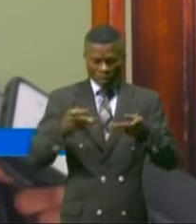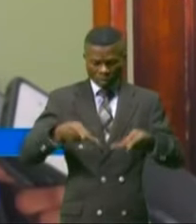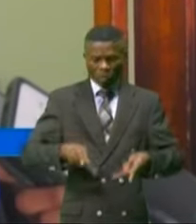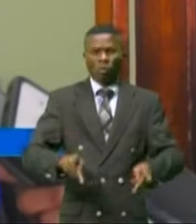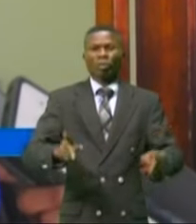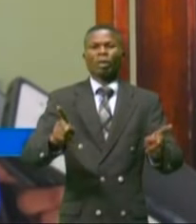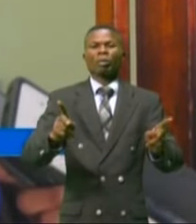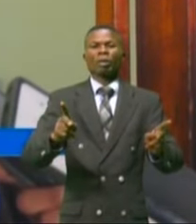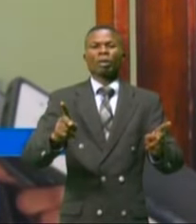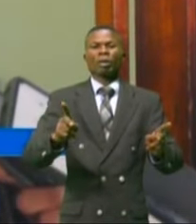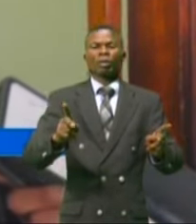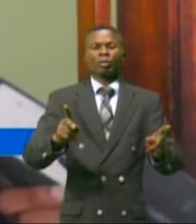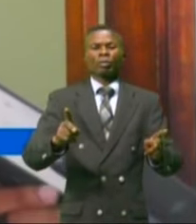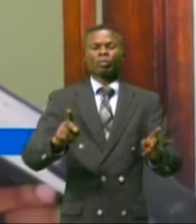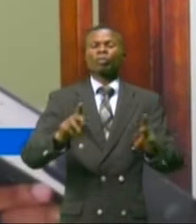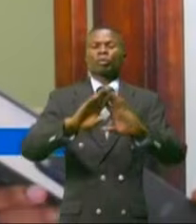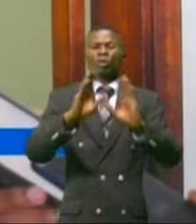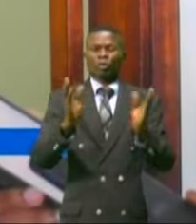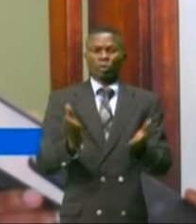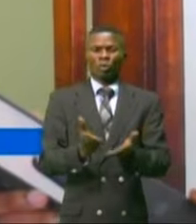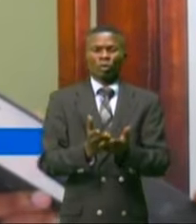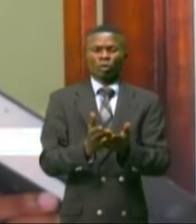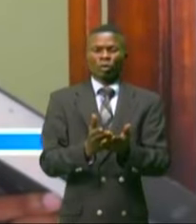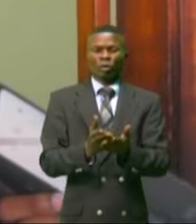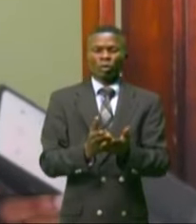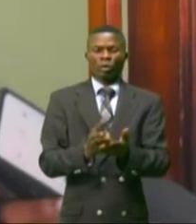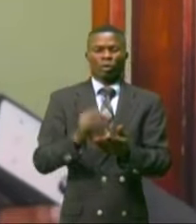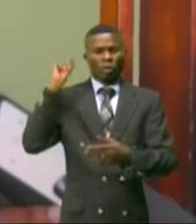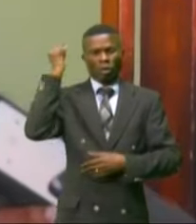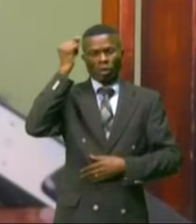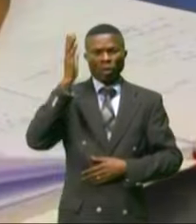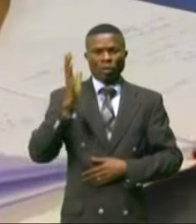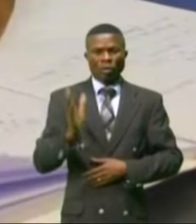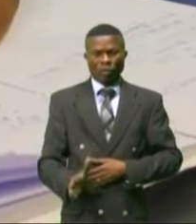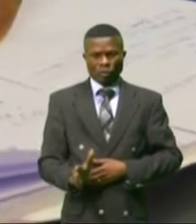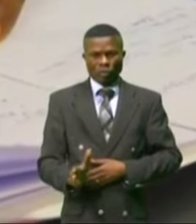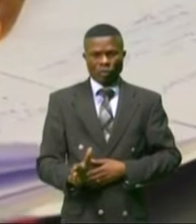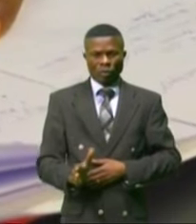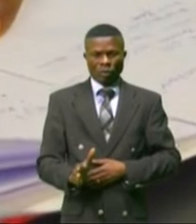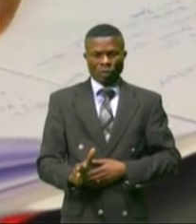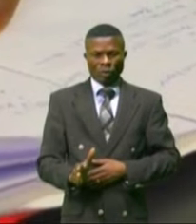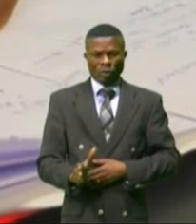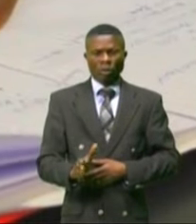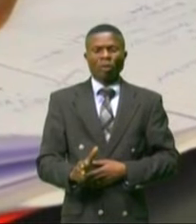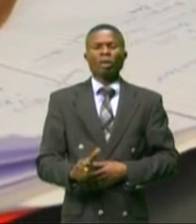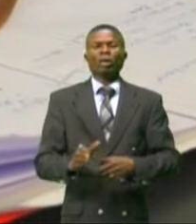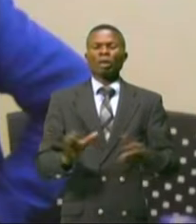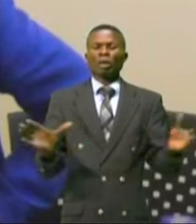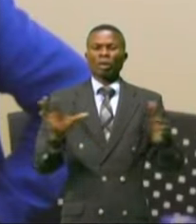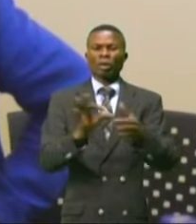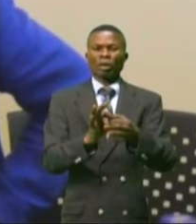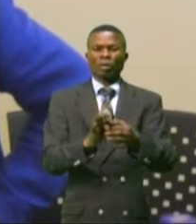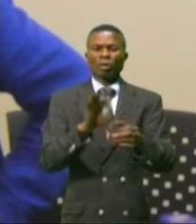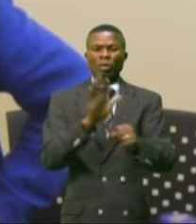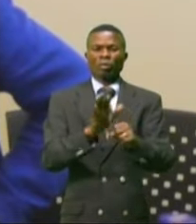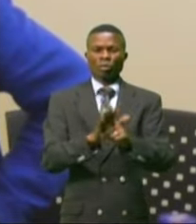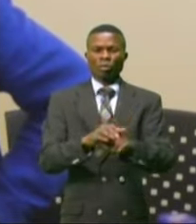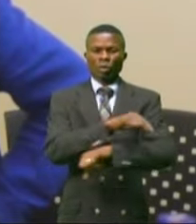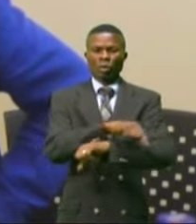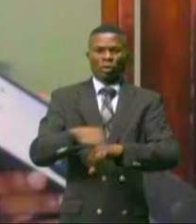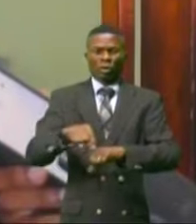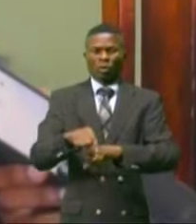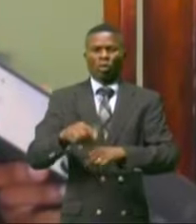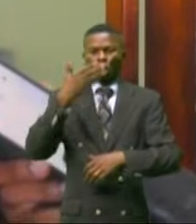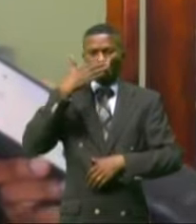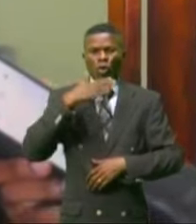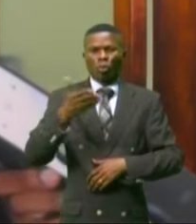permettre à ce que la gouvernance soit démise dans les différents établissements des